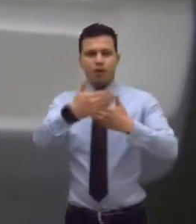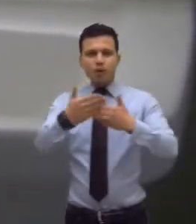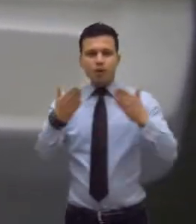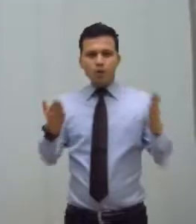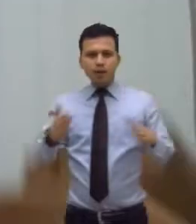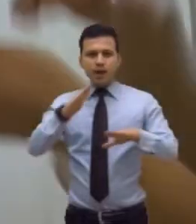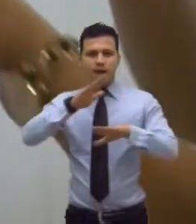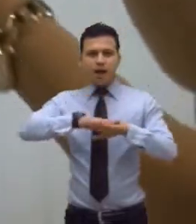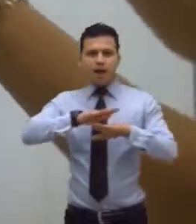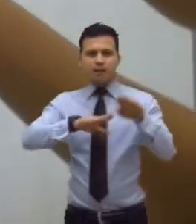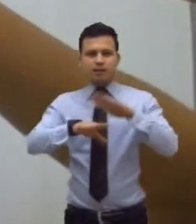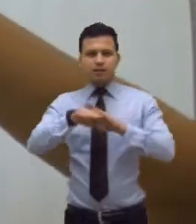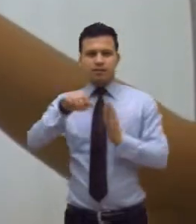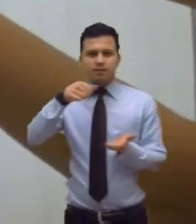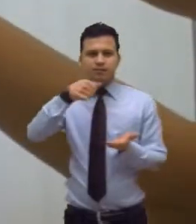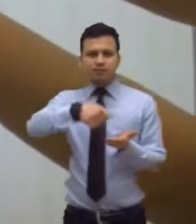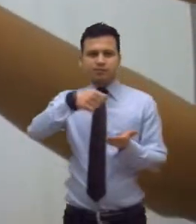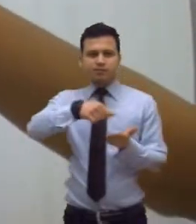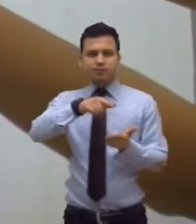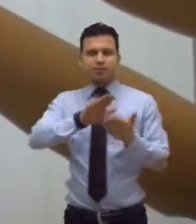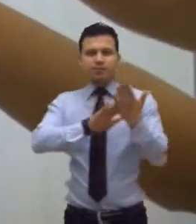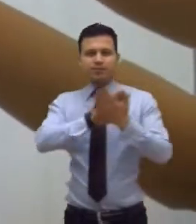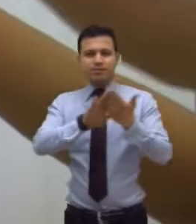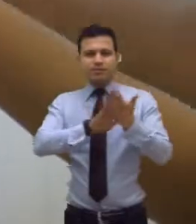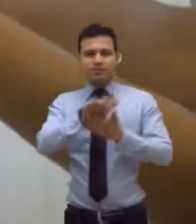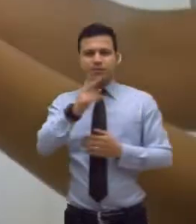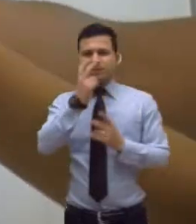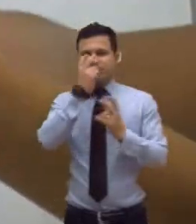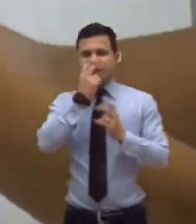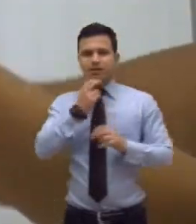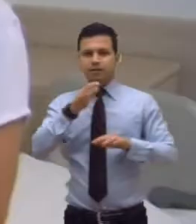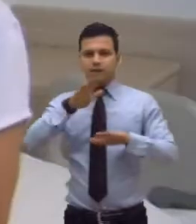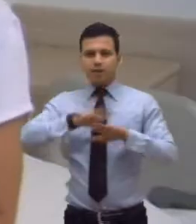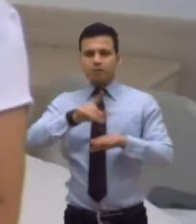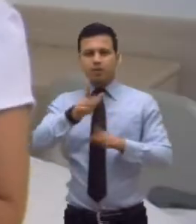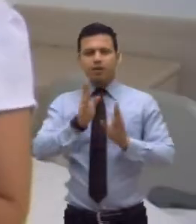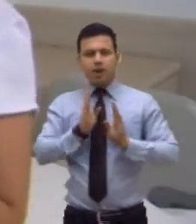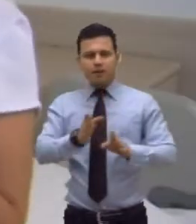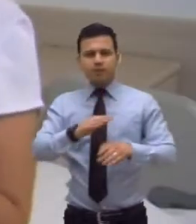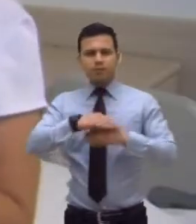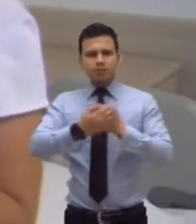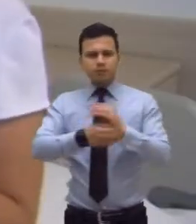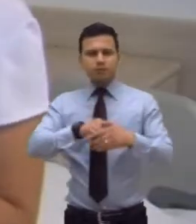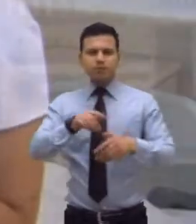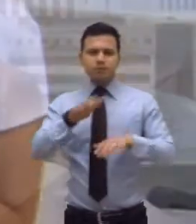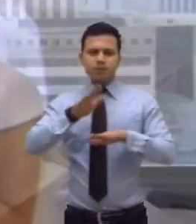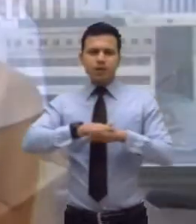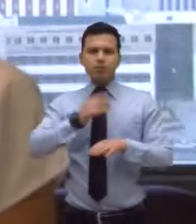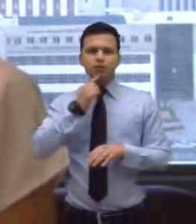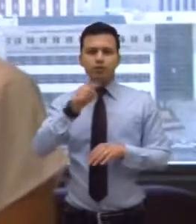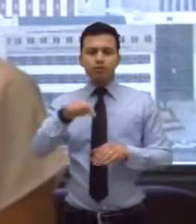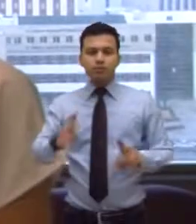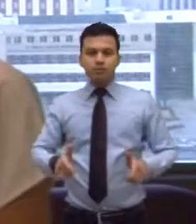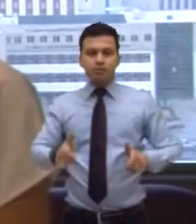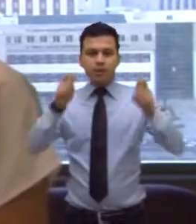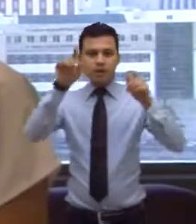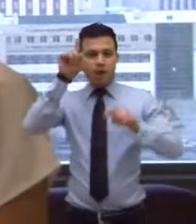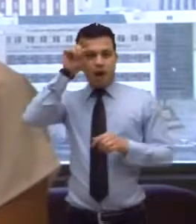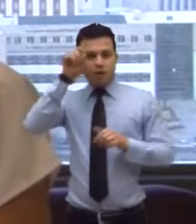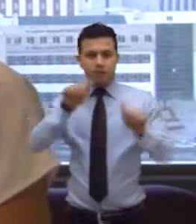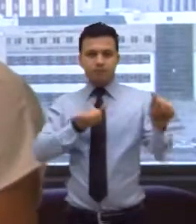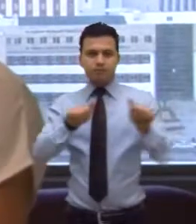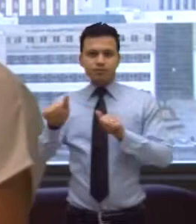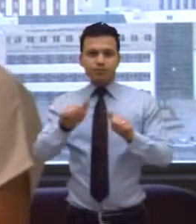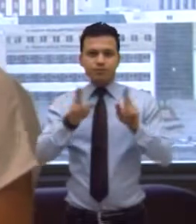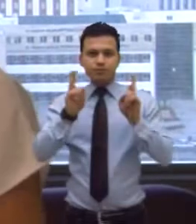odada bulunan el dezenfektanını mutlaka kullanınız ve sık sık ellerinizi yıkayınız. Binamız akıllı